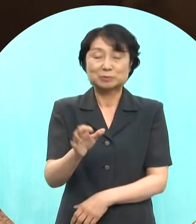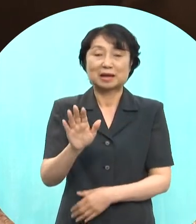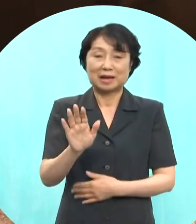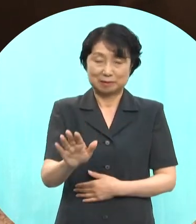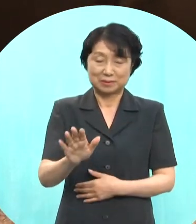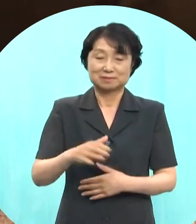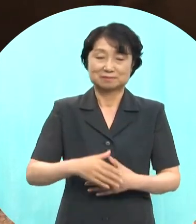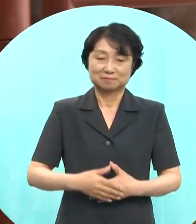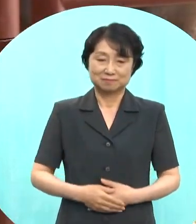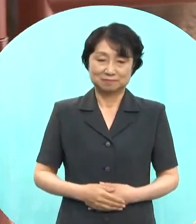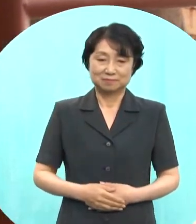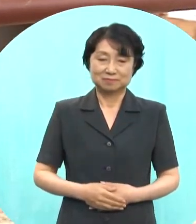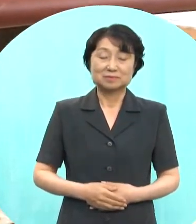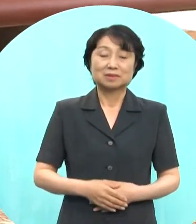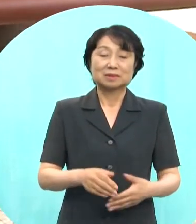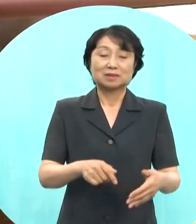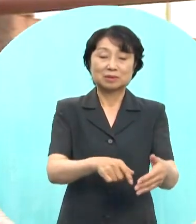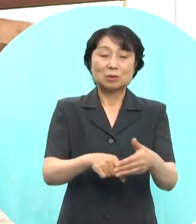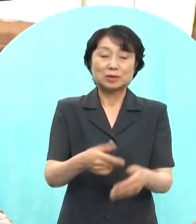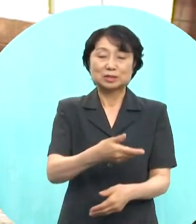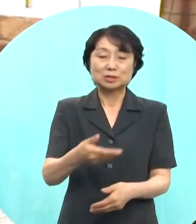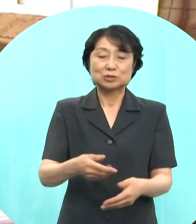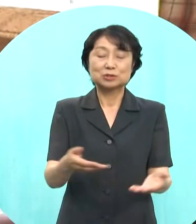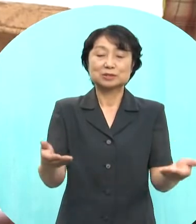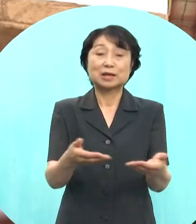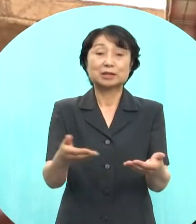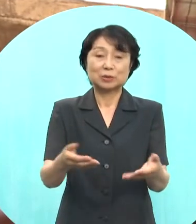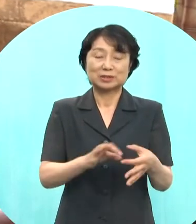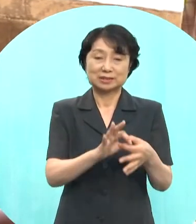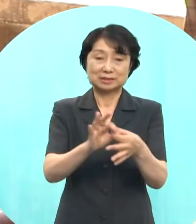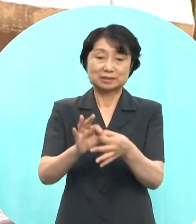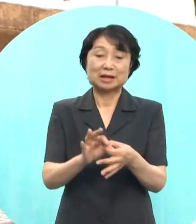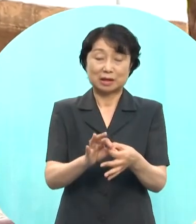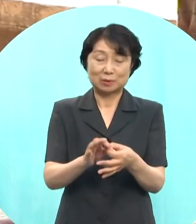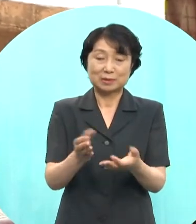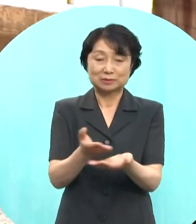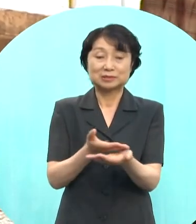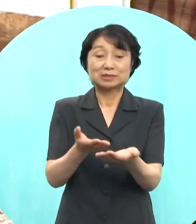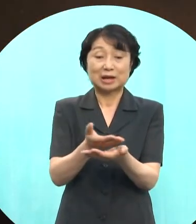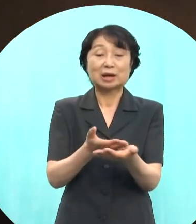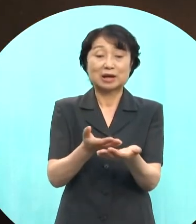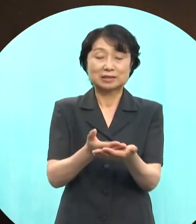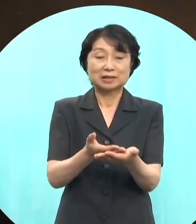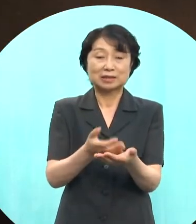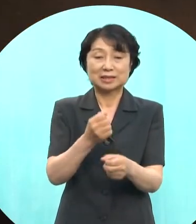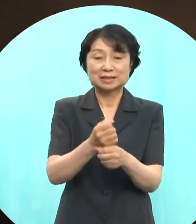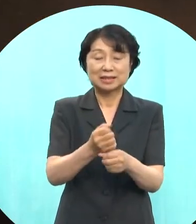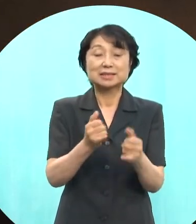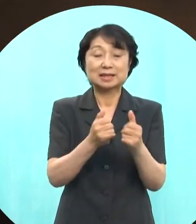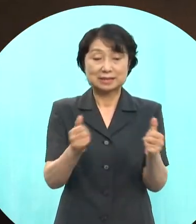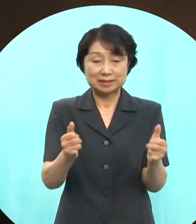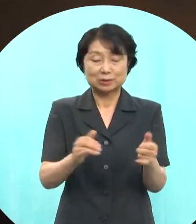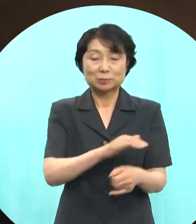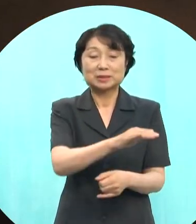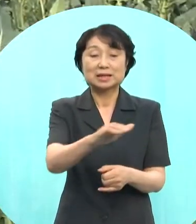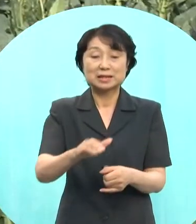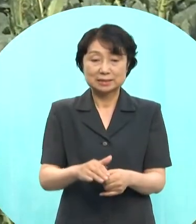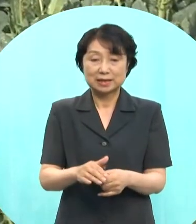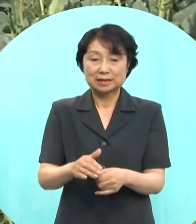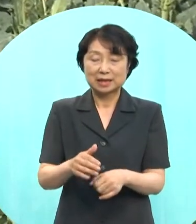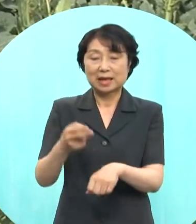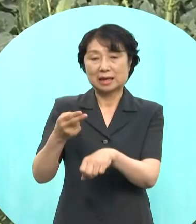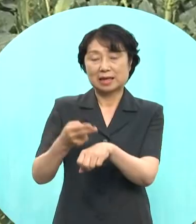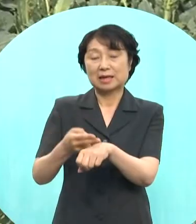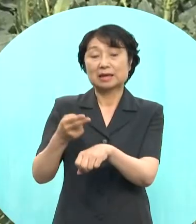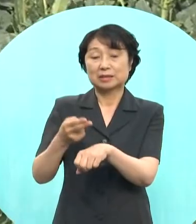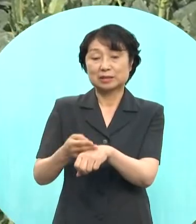があります。それら農林水産業に直接携わる生産者の方々や、加